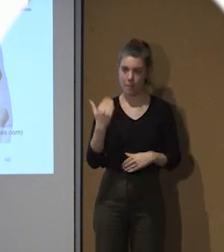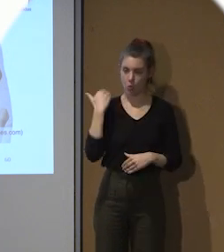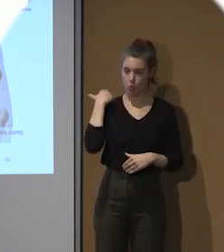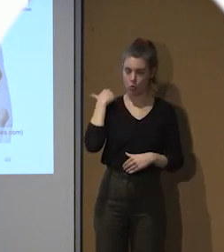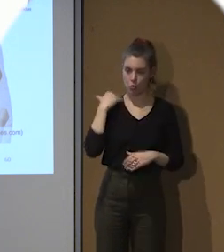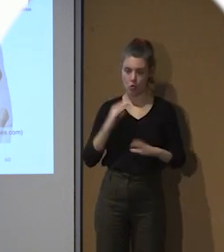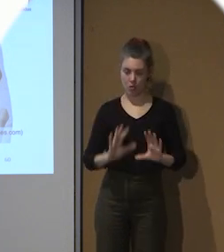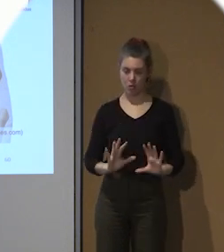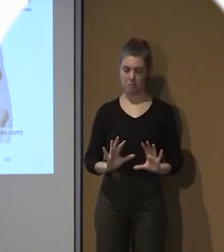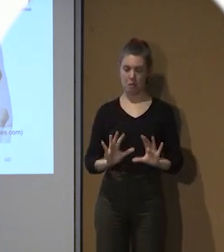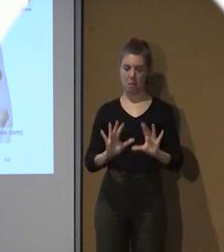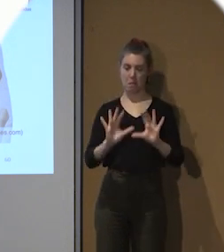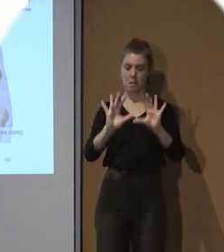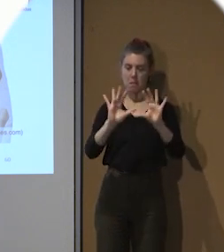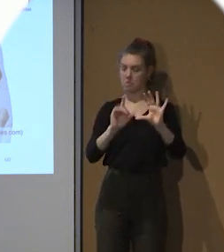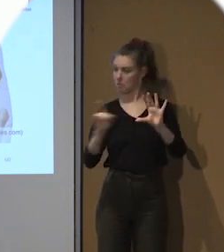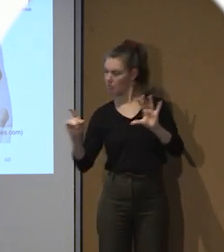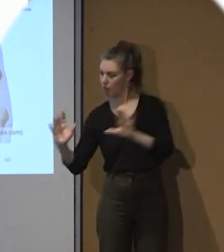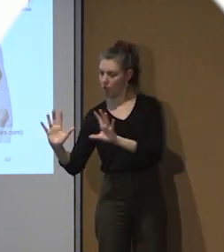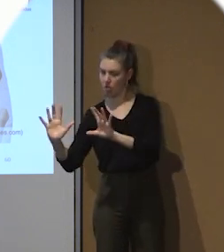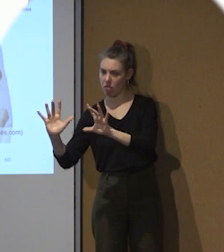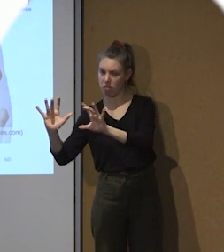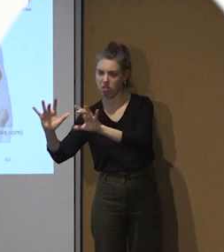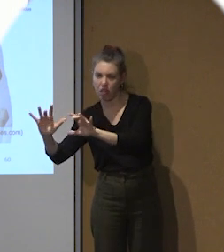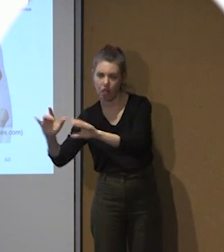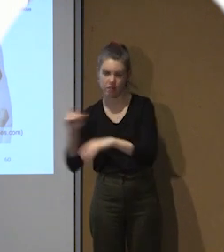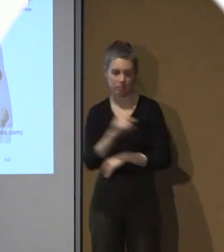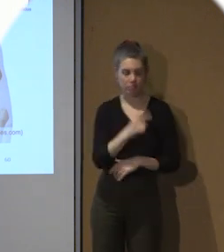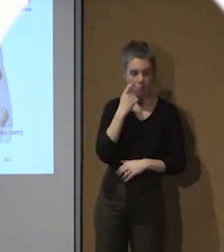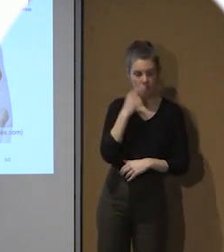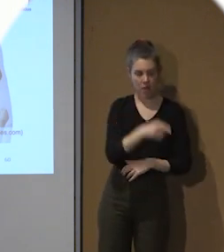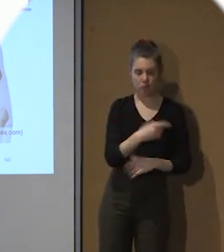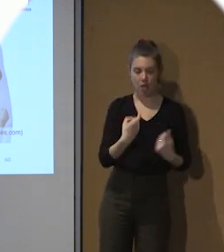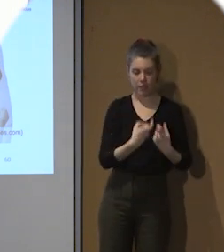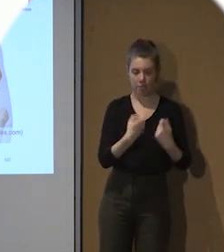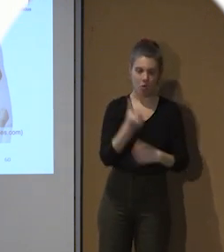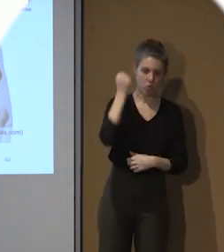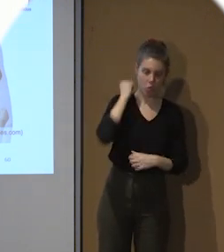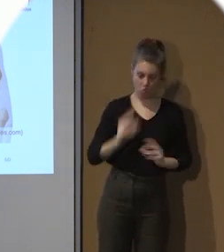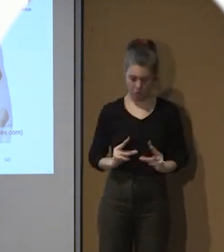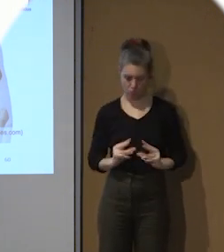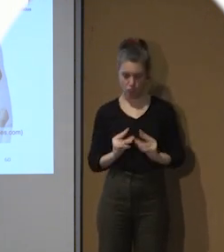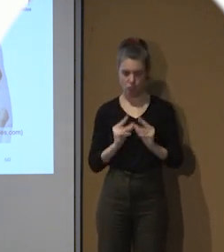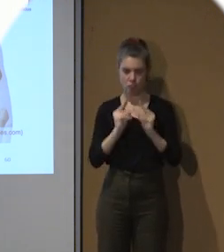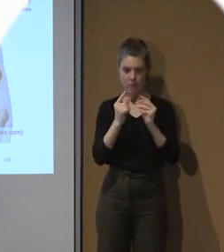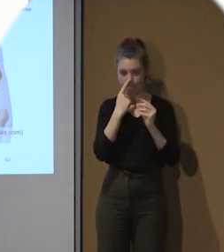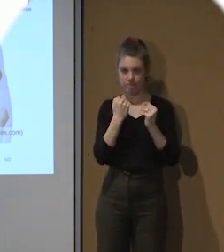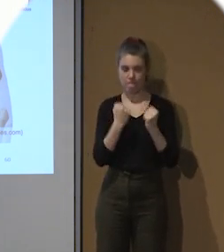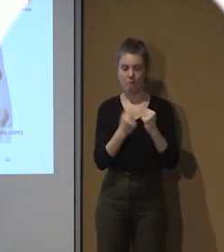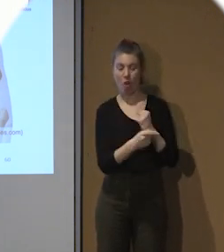la vertèbre qui montre que justement, ce muscle-là est régulièrement entraîné, régulièrement sollicité. Et eux, généralement, ce n'est pas pour des problèmes de dos qu'on les voit.